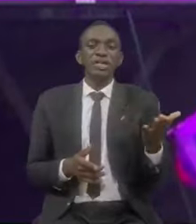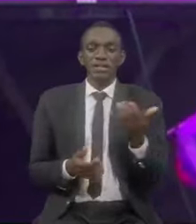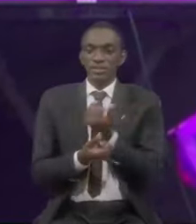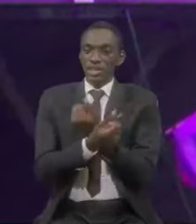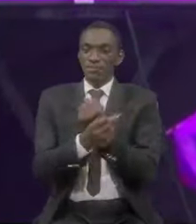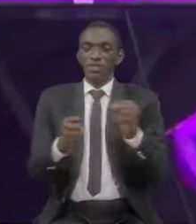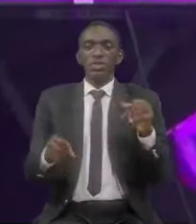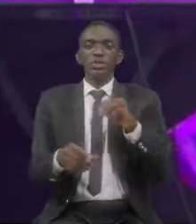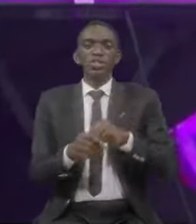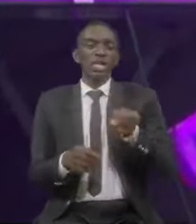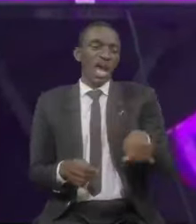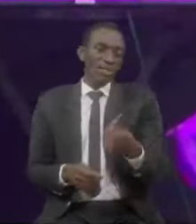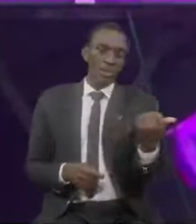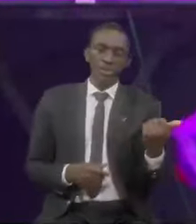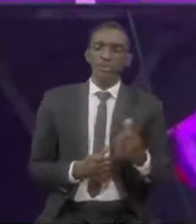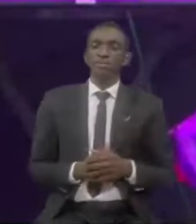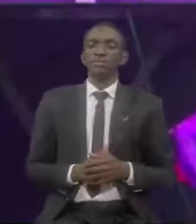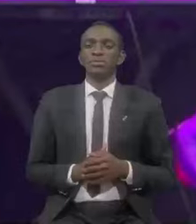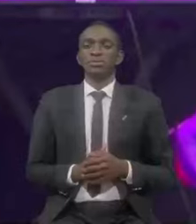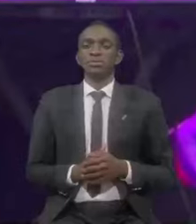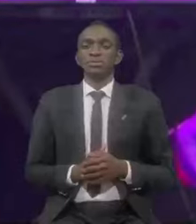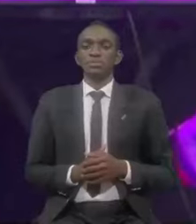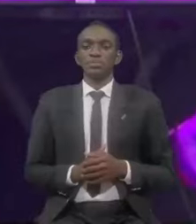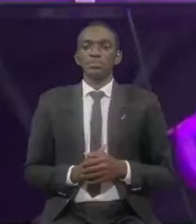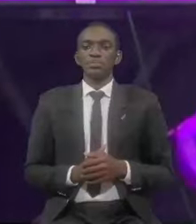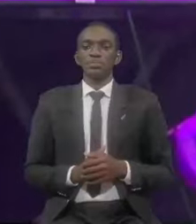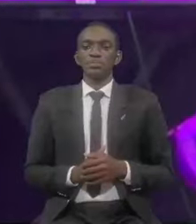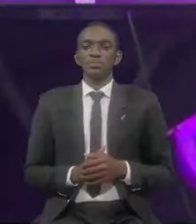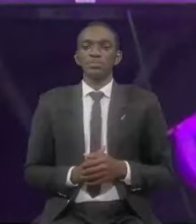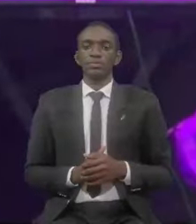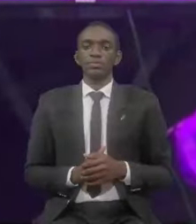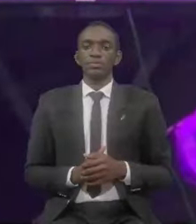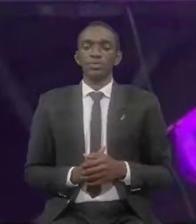Il n'y a de salut en aucun autre.